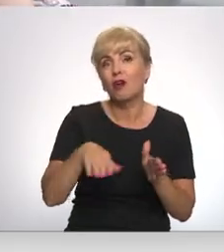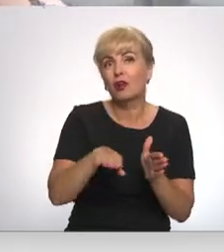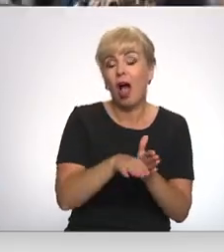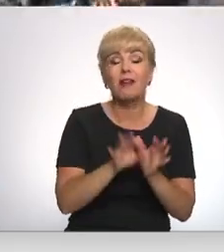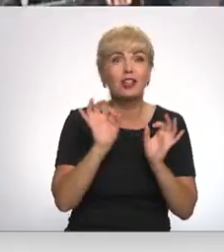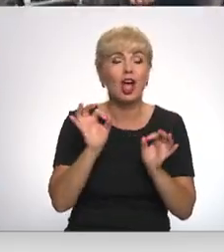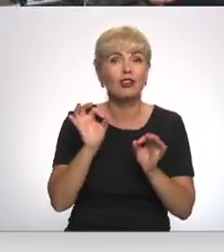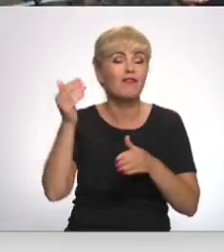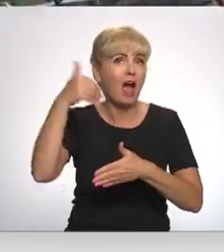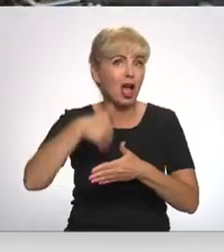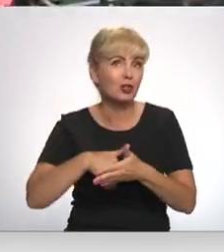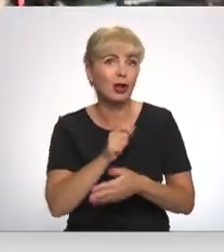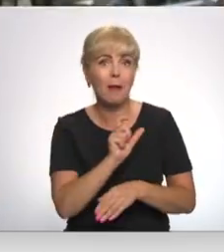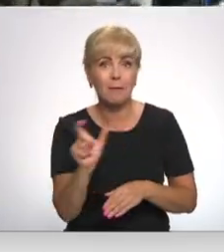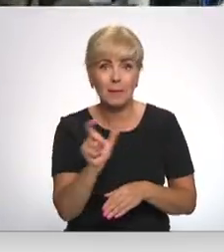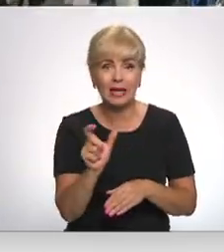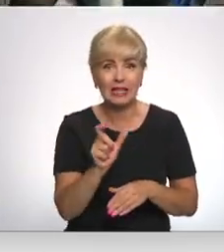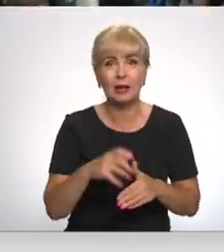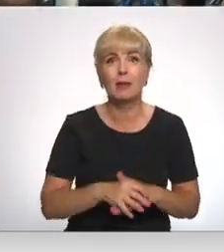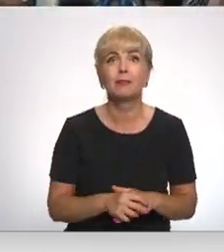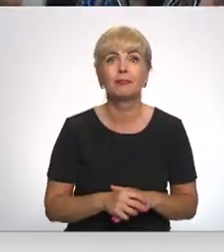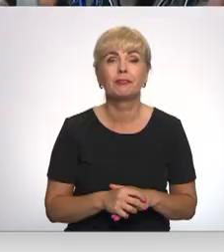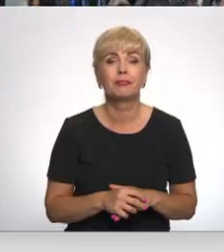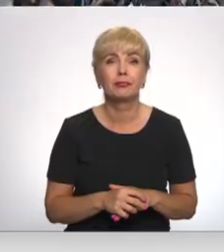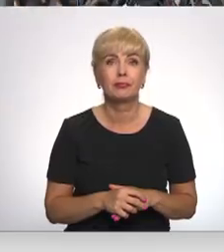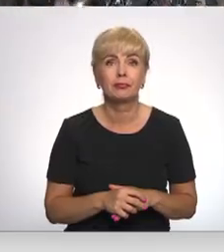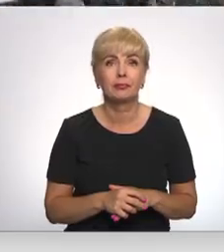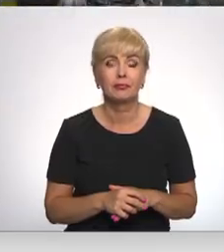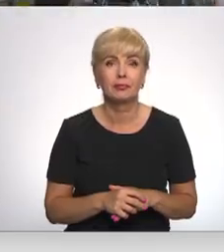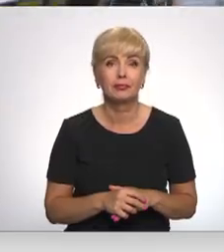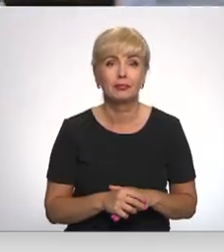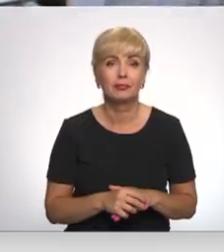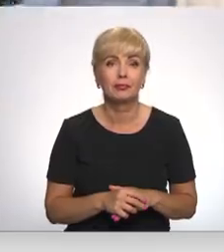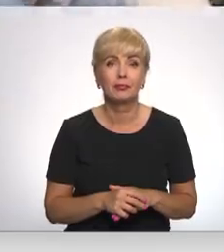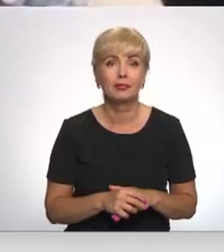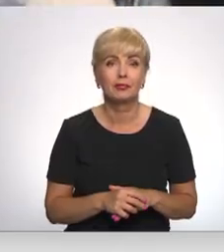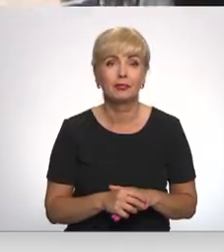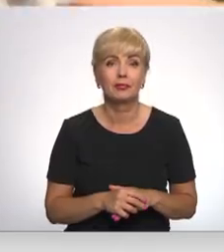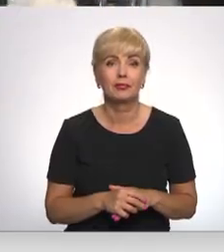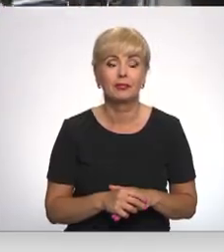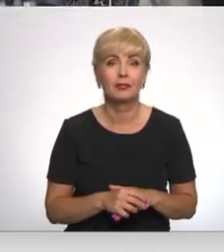momentā. Nu, ievērota kārtība un